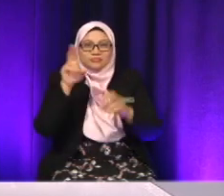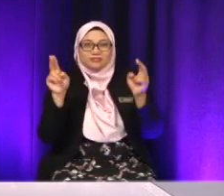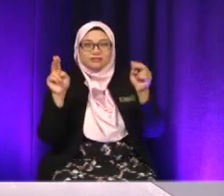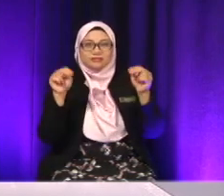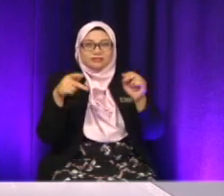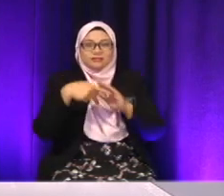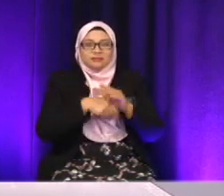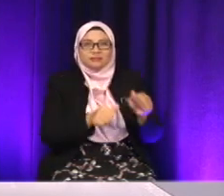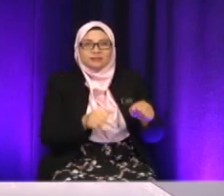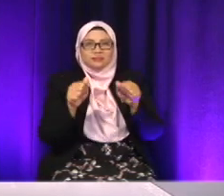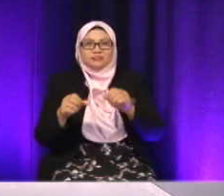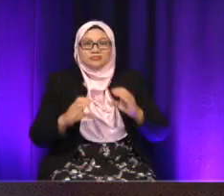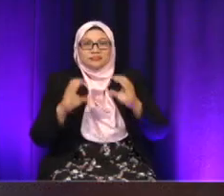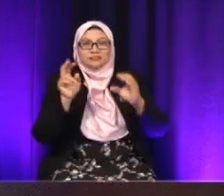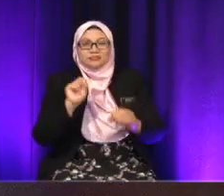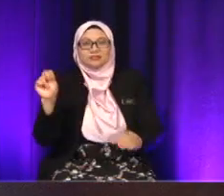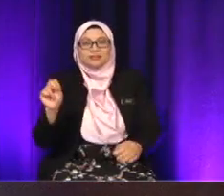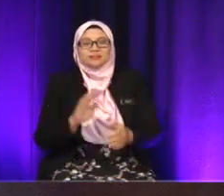caraan Baiklah